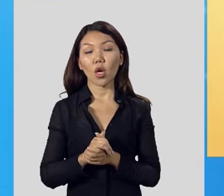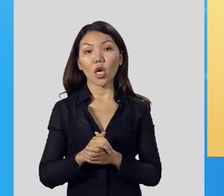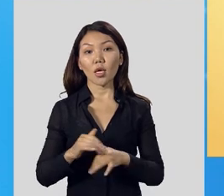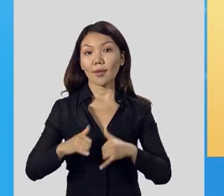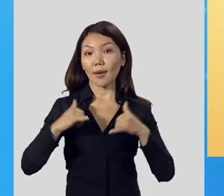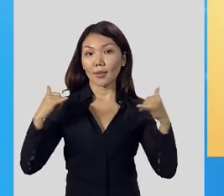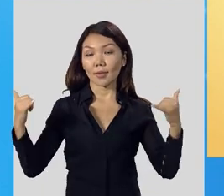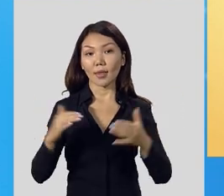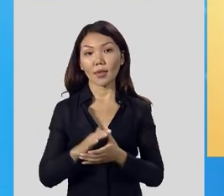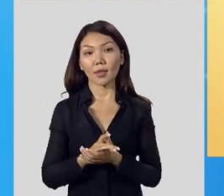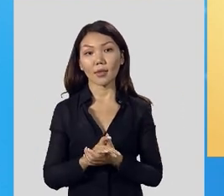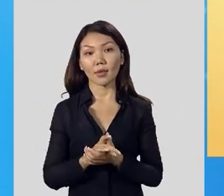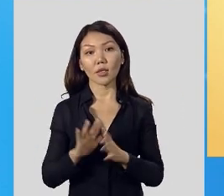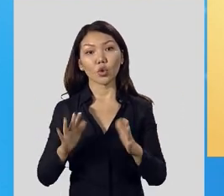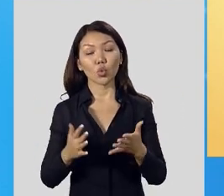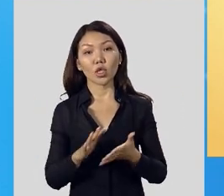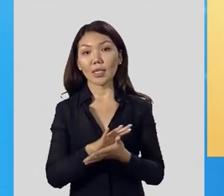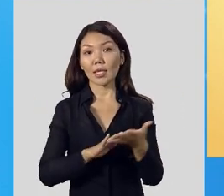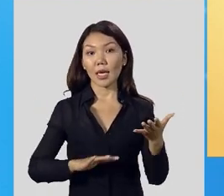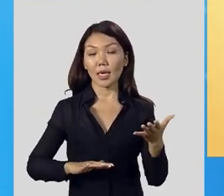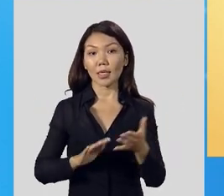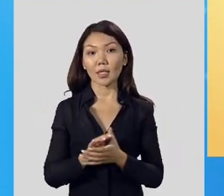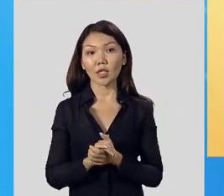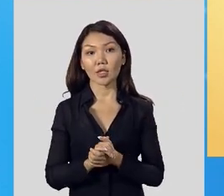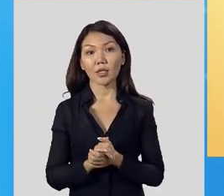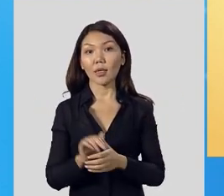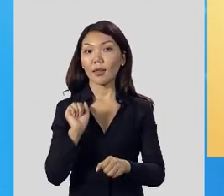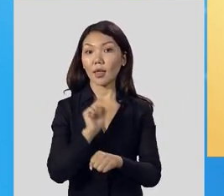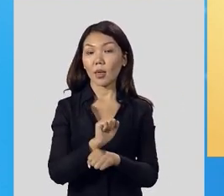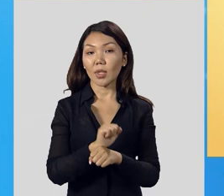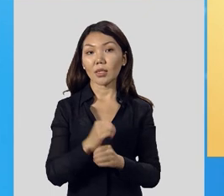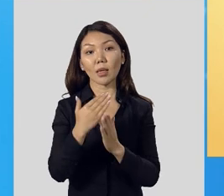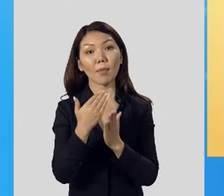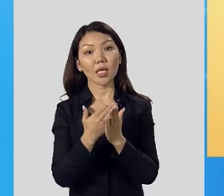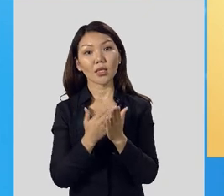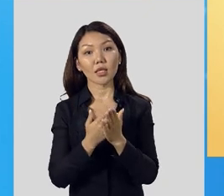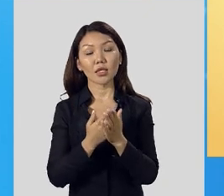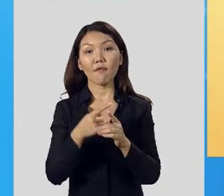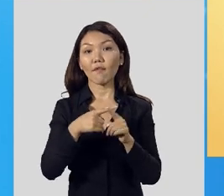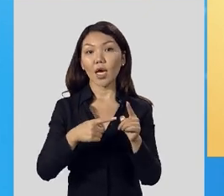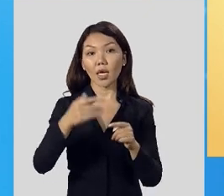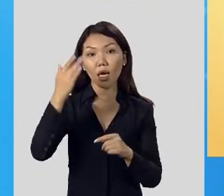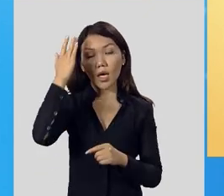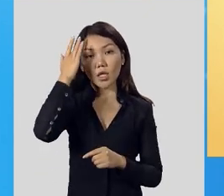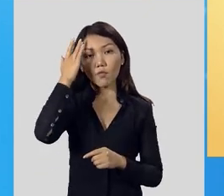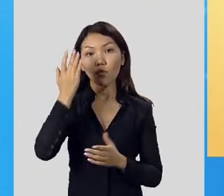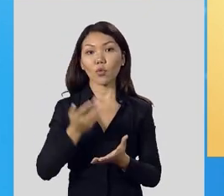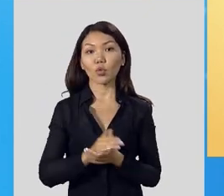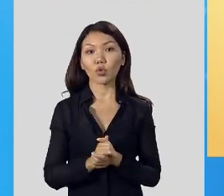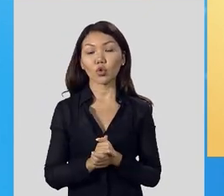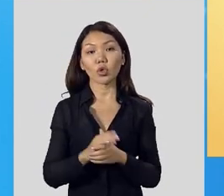происходит дальнейшее угнетение тормозных процессов в коре головного мозга, что